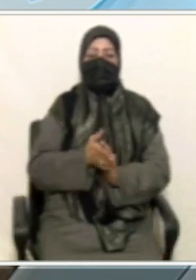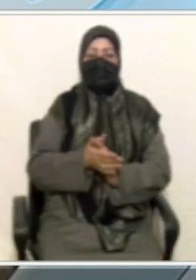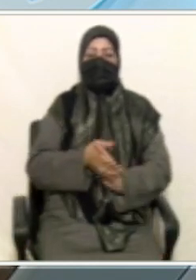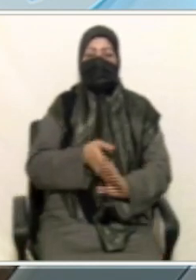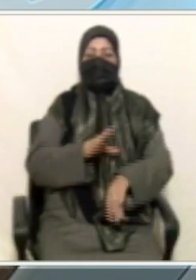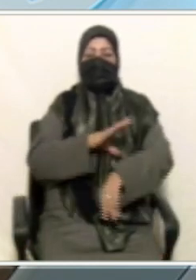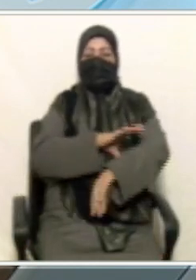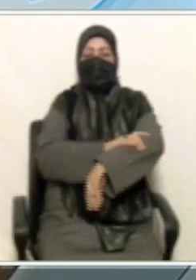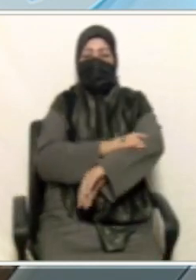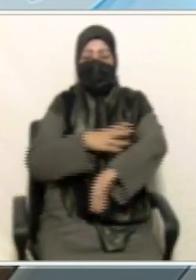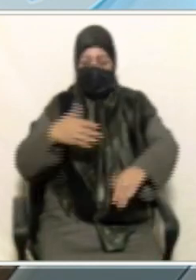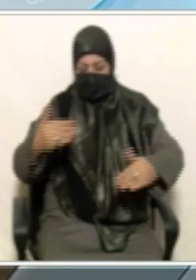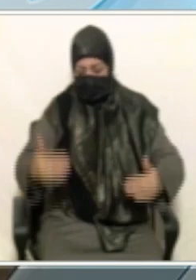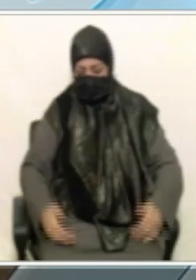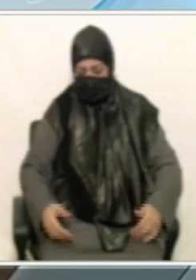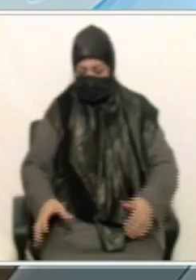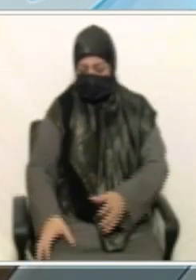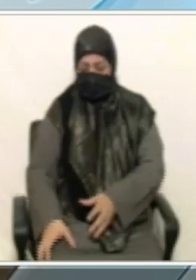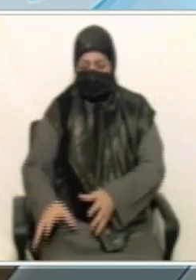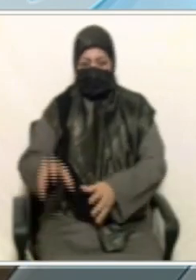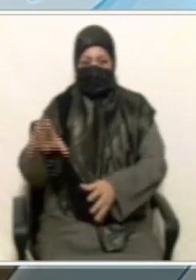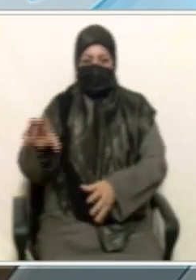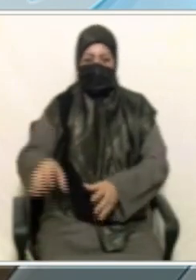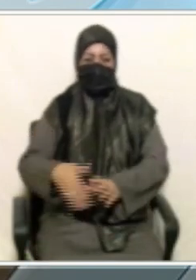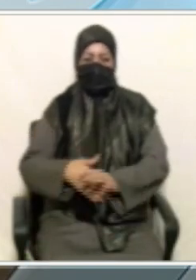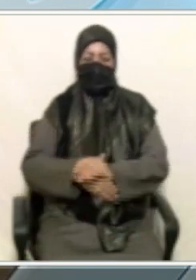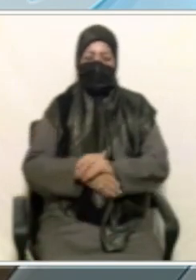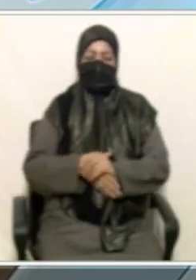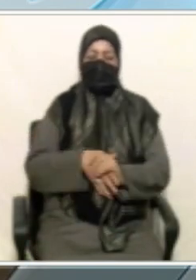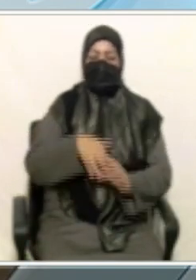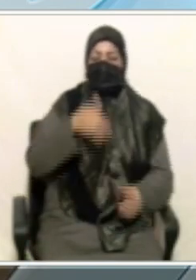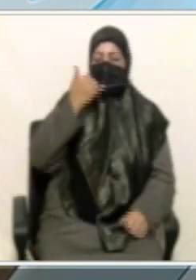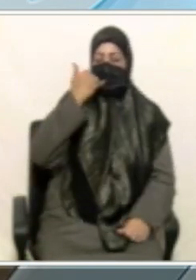أستقبل اتصال هاتفي. الأخ عبد السلام من طرابلس،